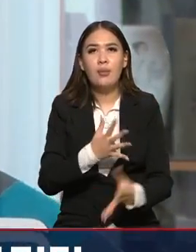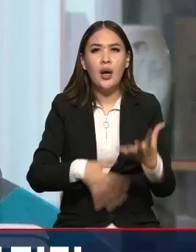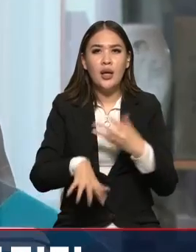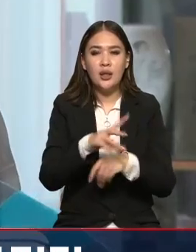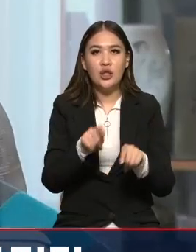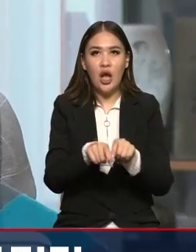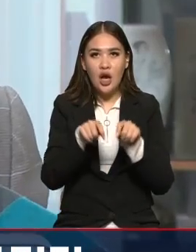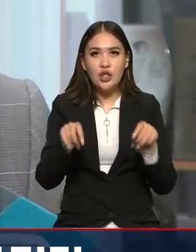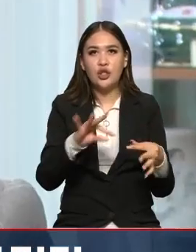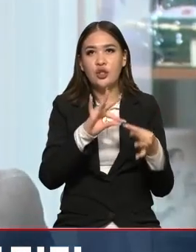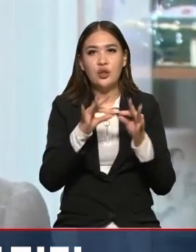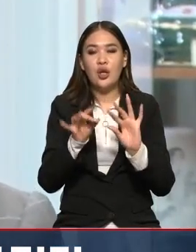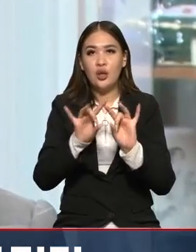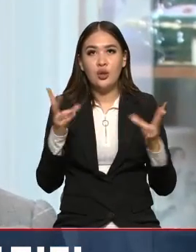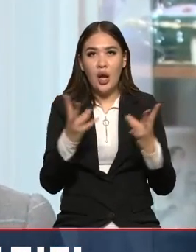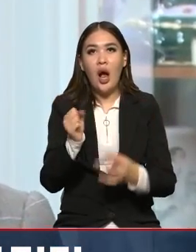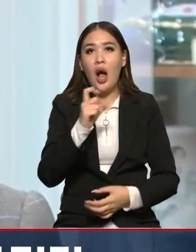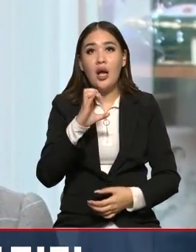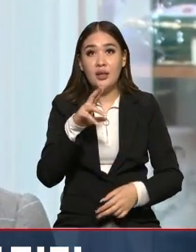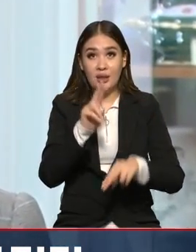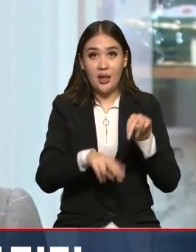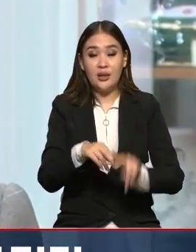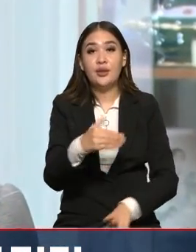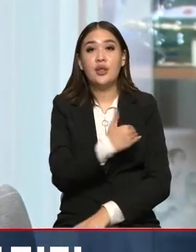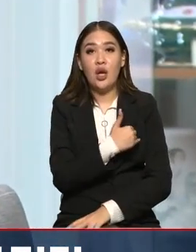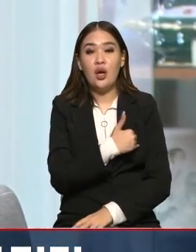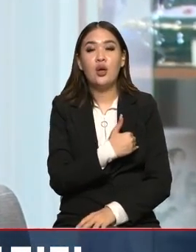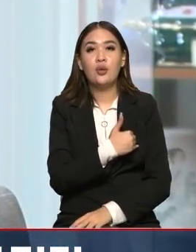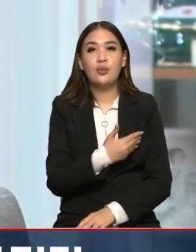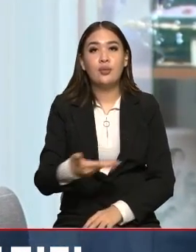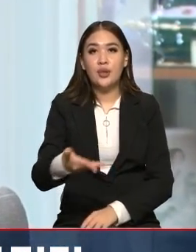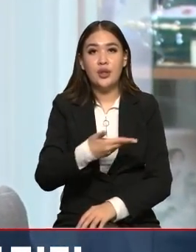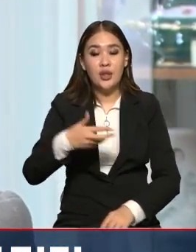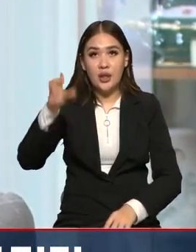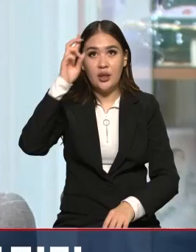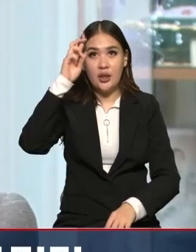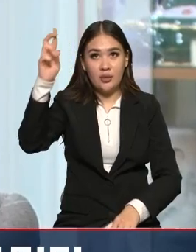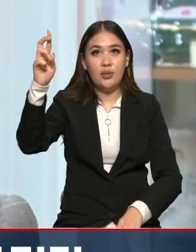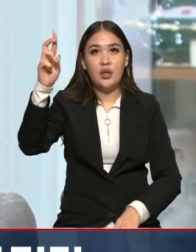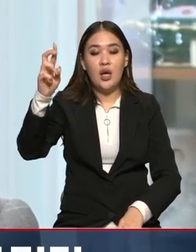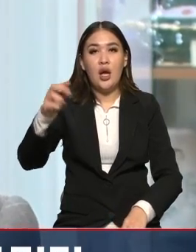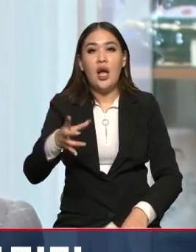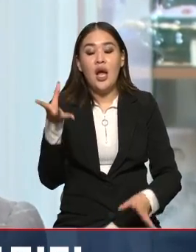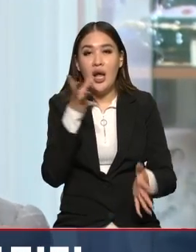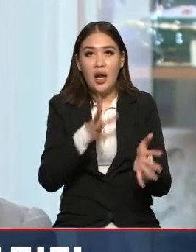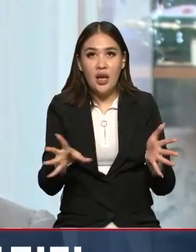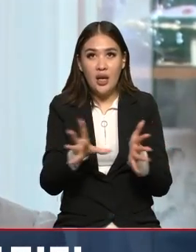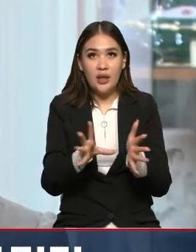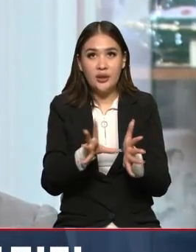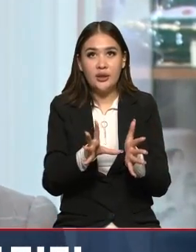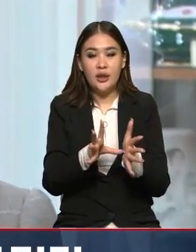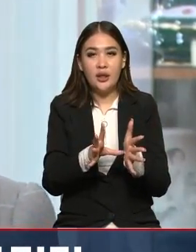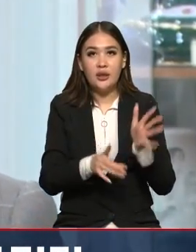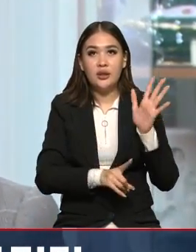ашық түсіндіріп отыруымыз керек. АЭС салатын болсақ, онда бізде біздің елімізде осы электр энергиясының